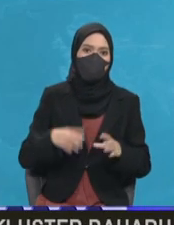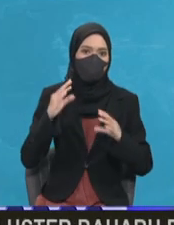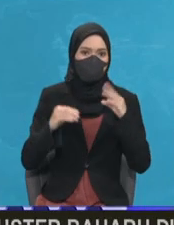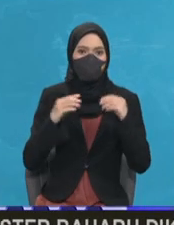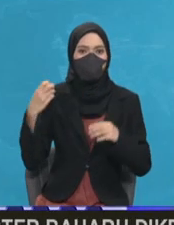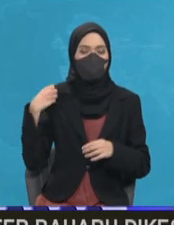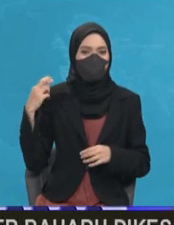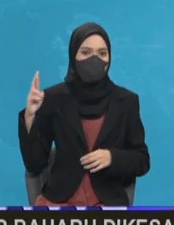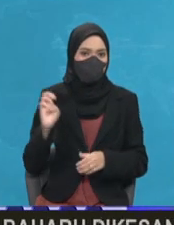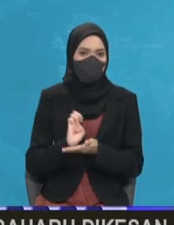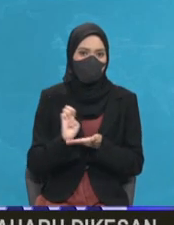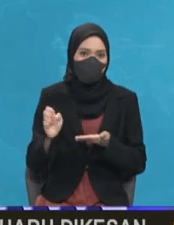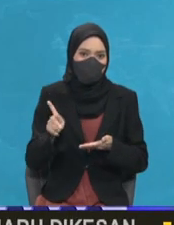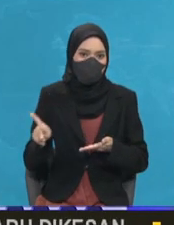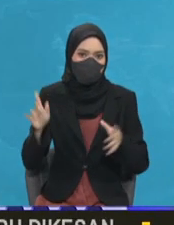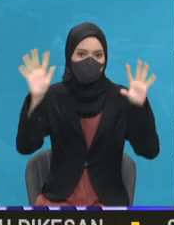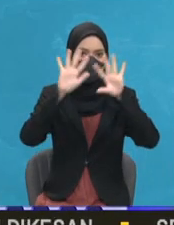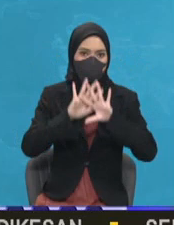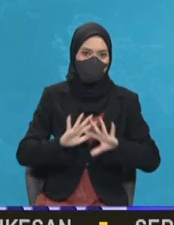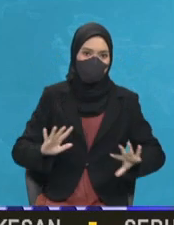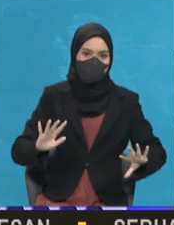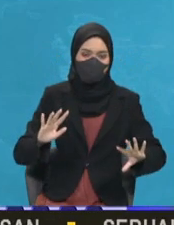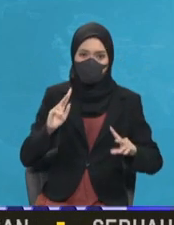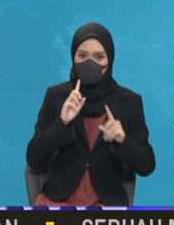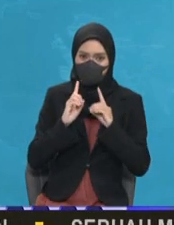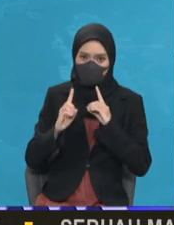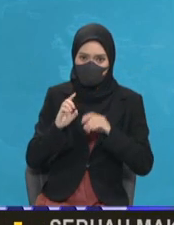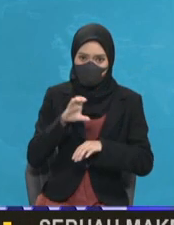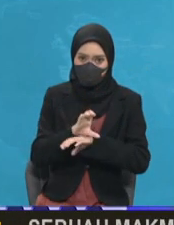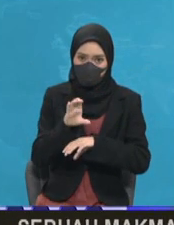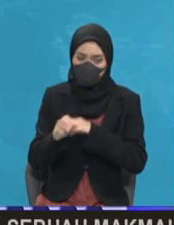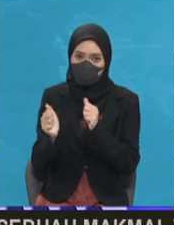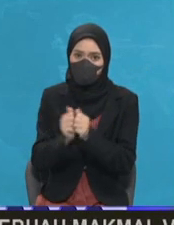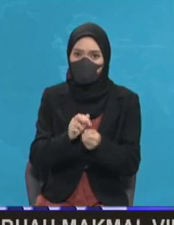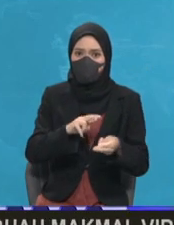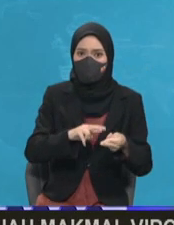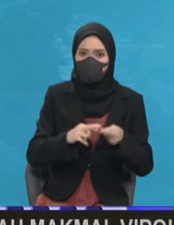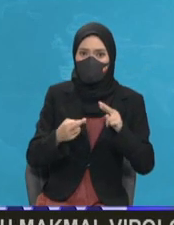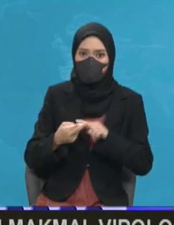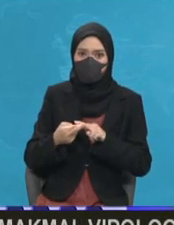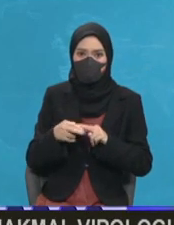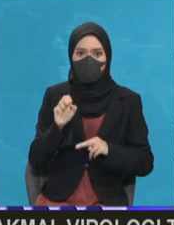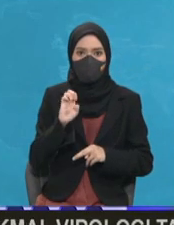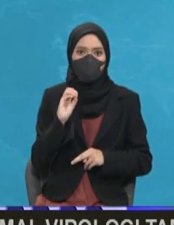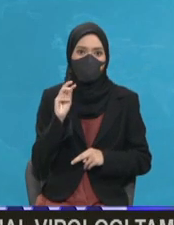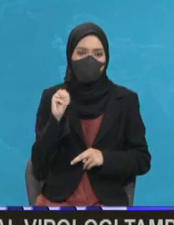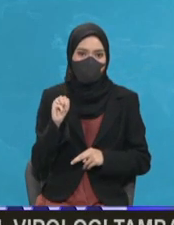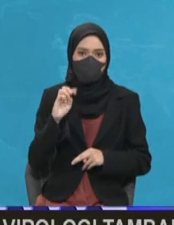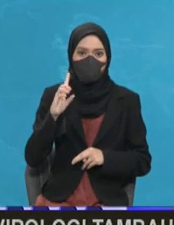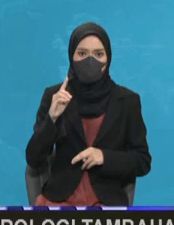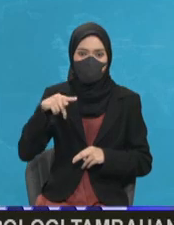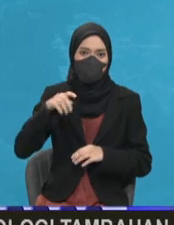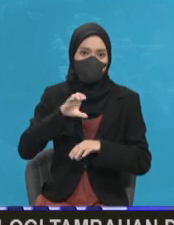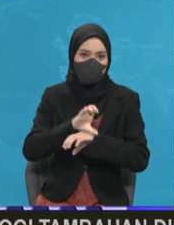ekonomi kanan Alfian galau konsultasi bersama Rakan kongsi ringkasnya Xiaomi di Pekon Solutions